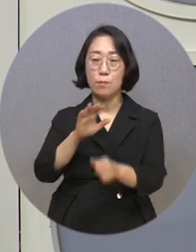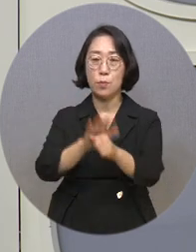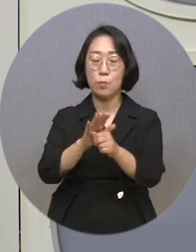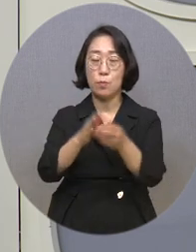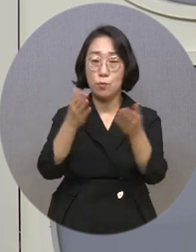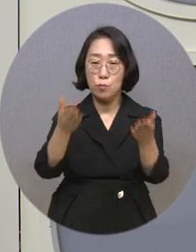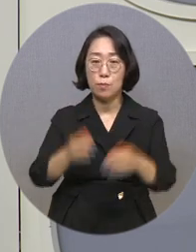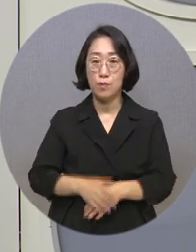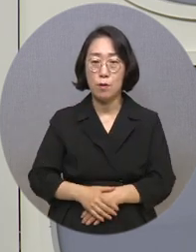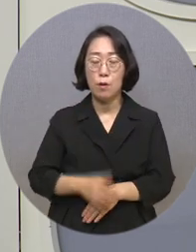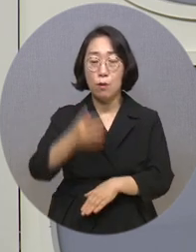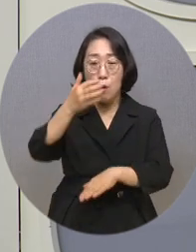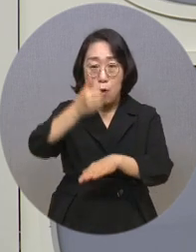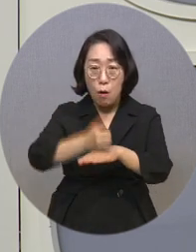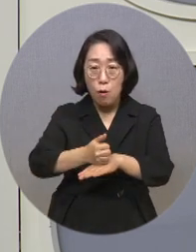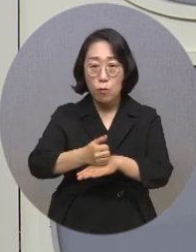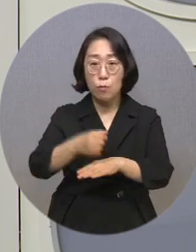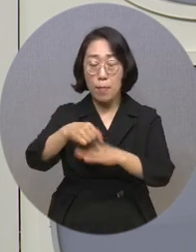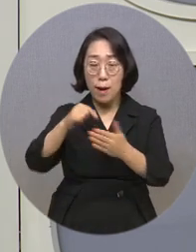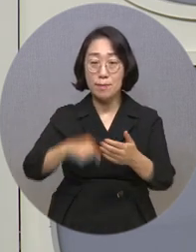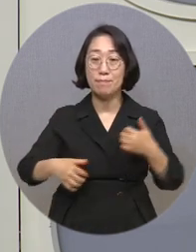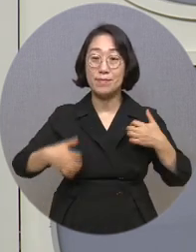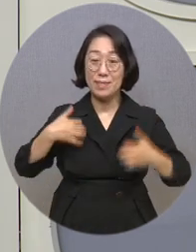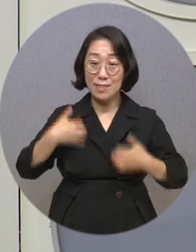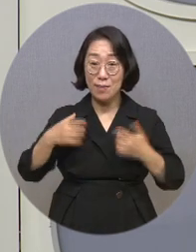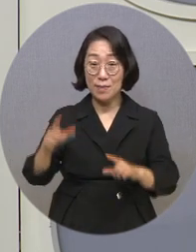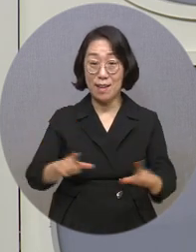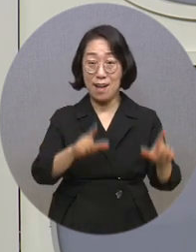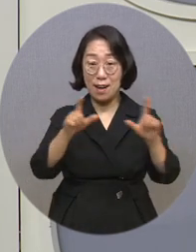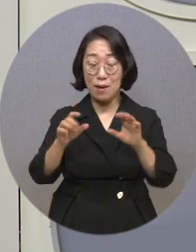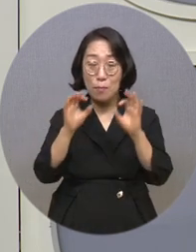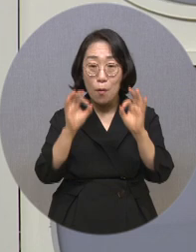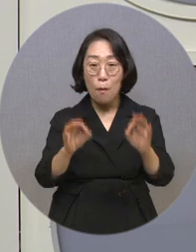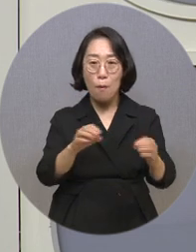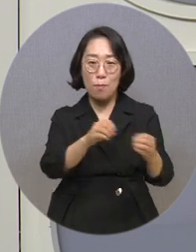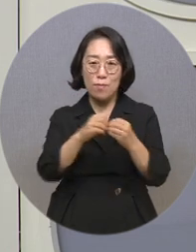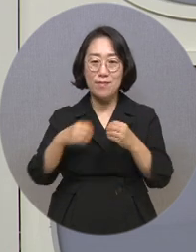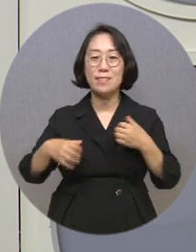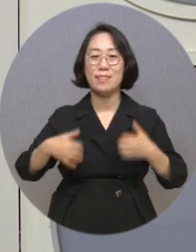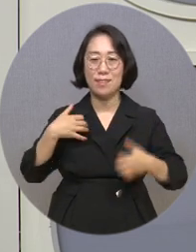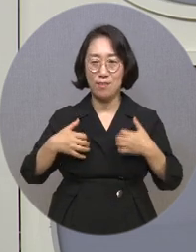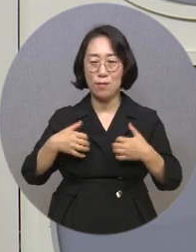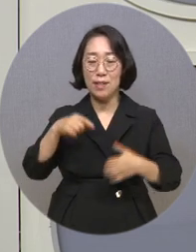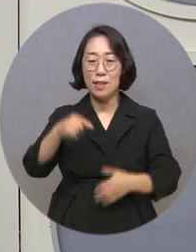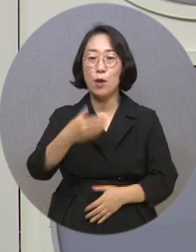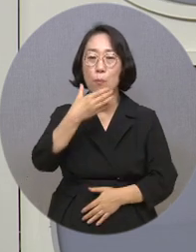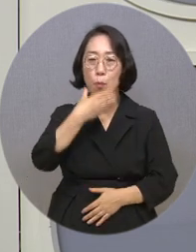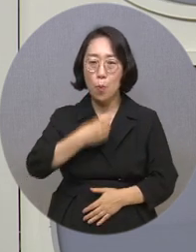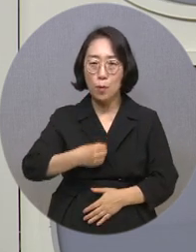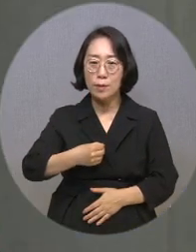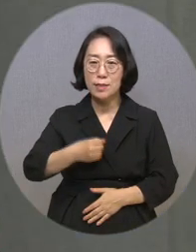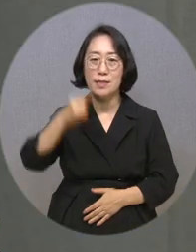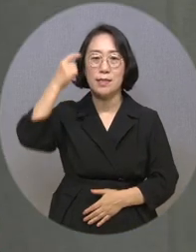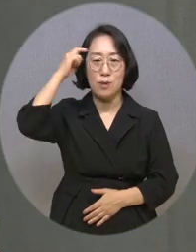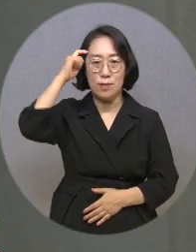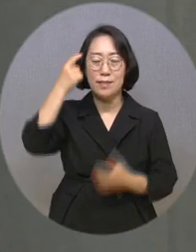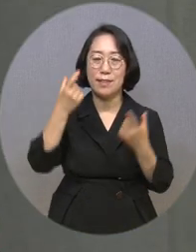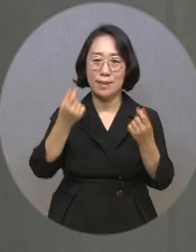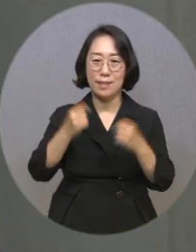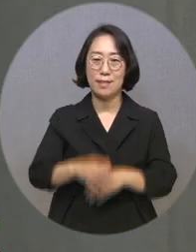그분이 그렇게 해서 좋은 마음으로 계시면은 그게 또 내가 즐겁고 그게 바로 복지 마인드거든요. 네.